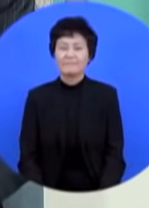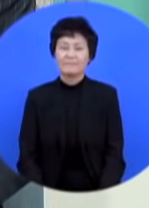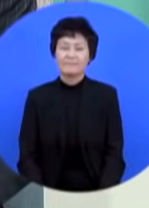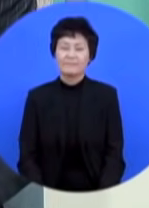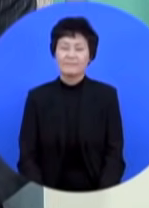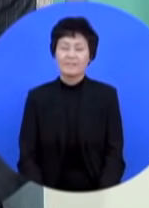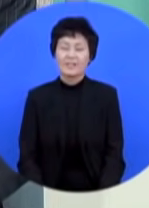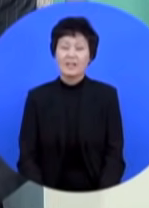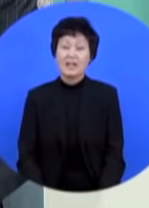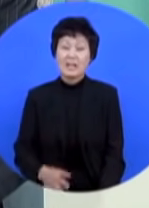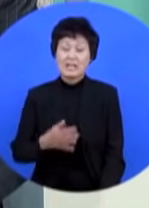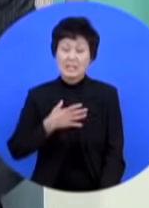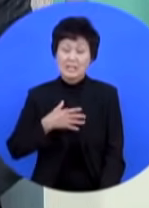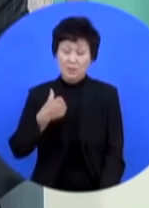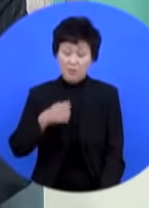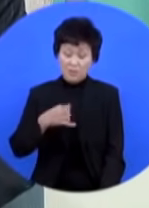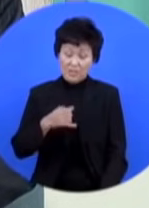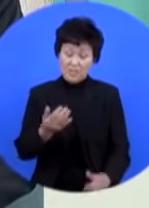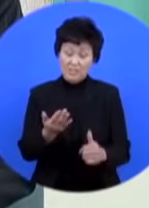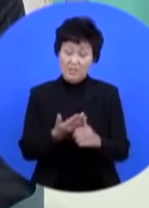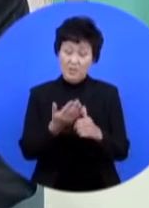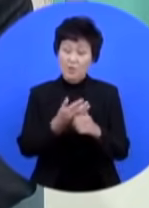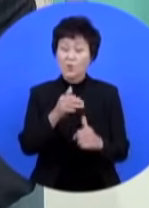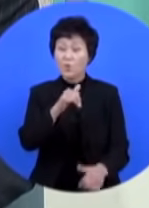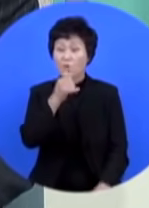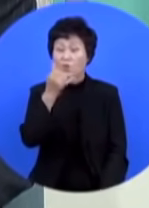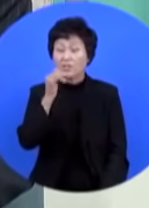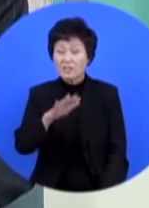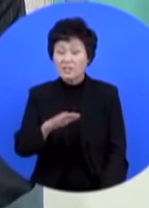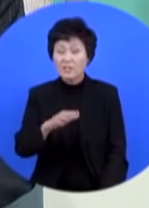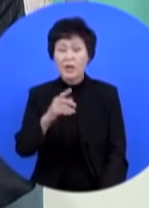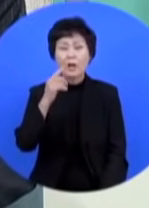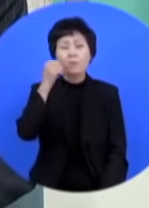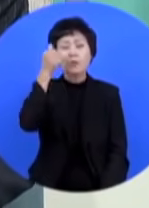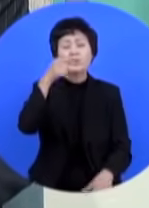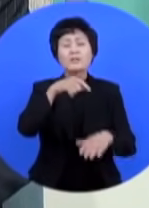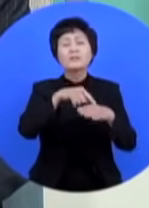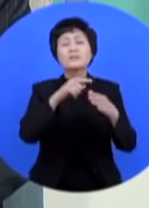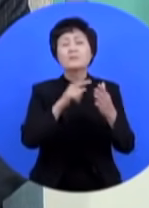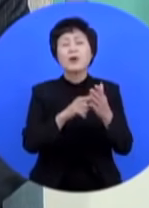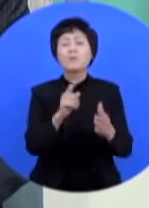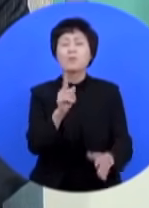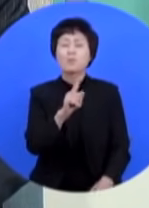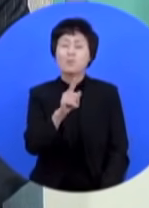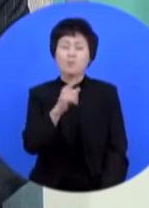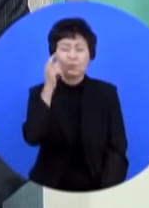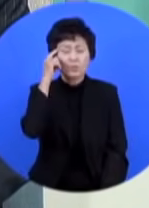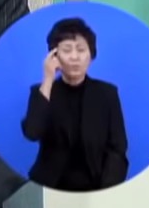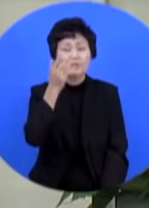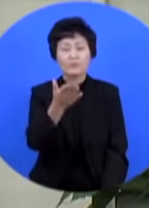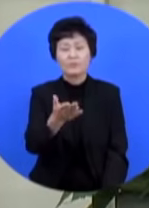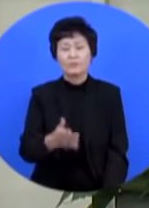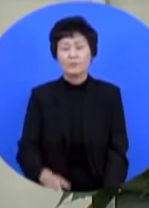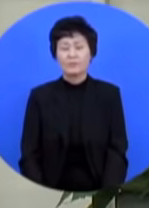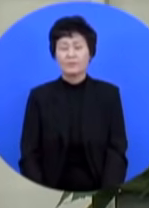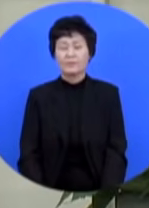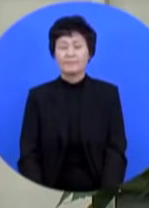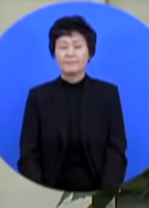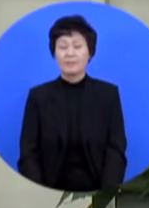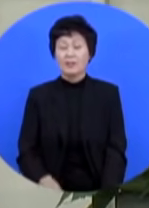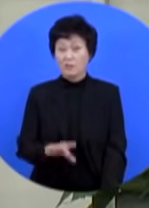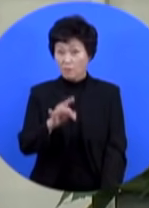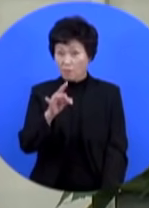키우잖아요. 목사님 솔직히 어떠셨어요? 그 소식 들었을 때. 뭐 처음에는 전혀